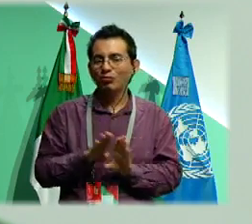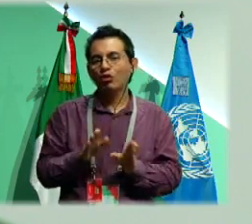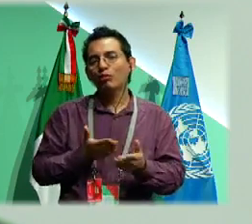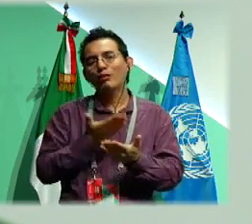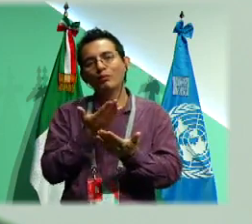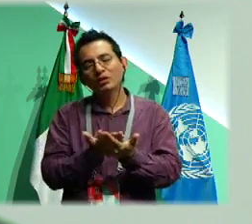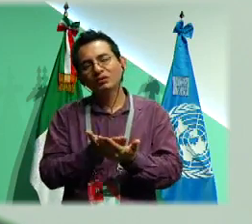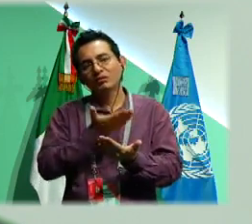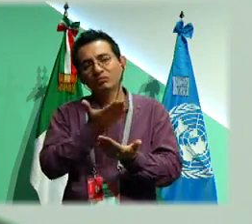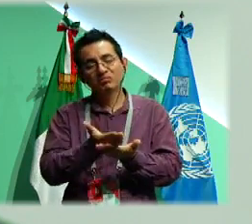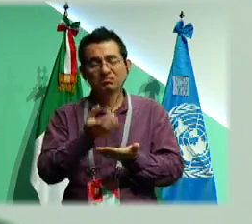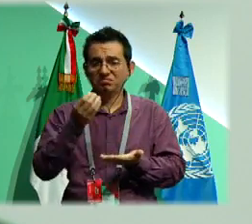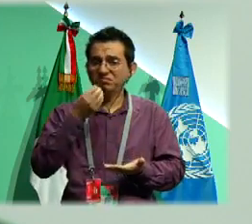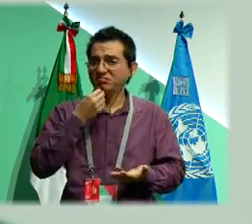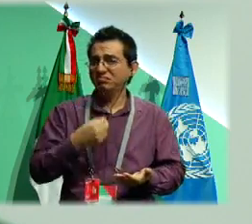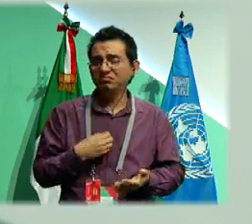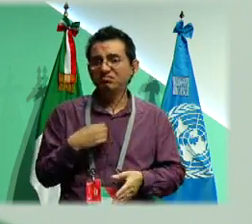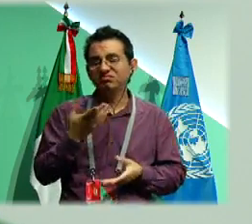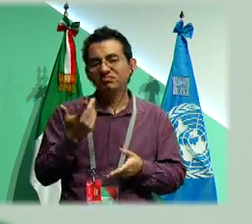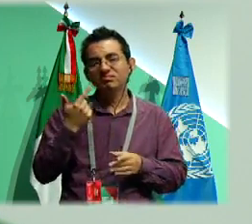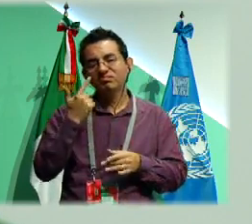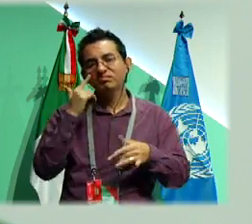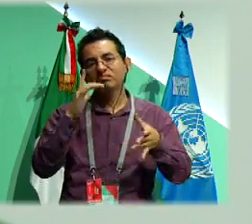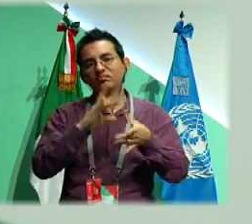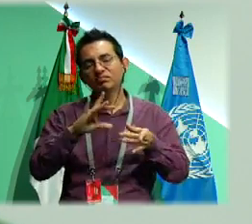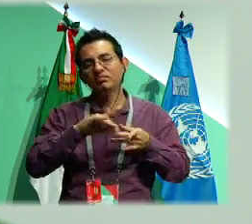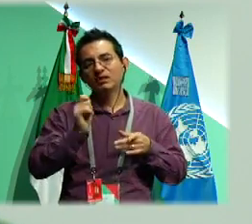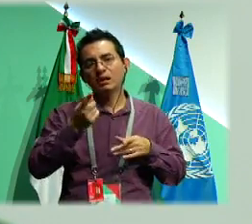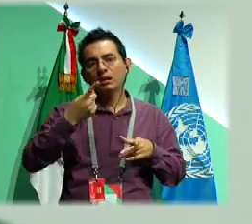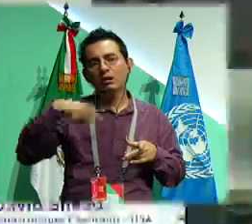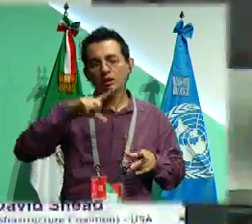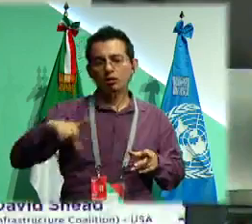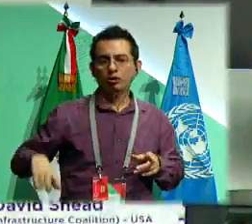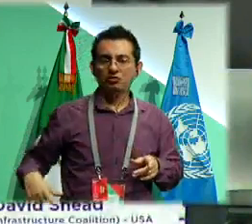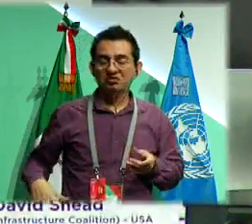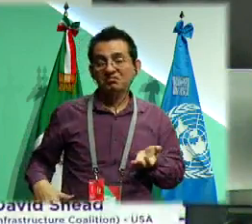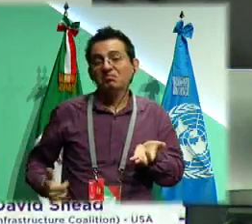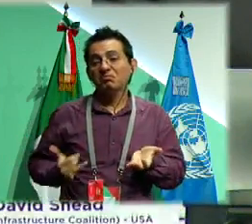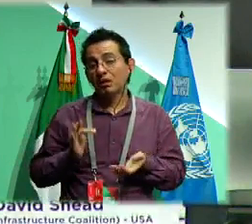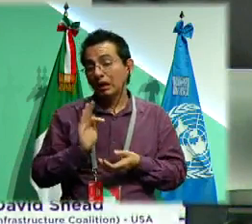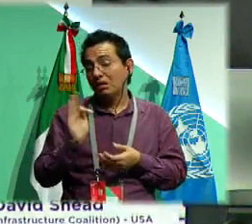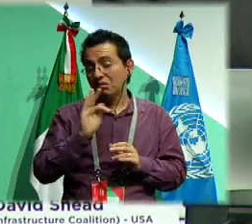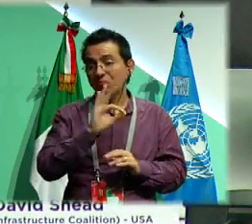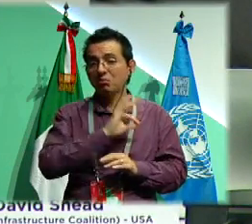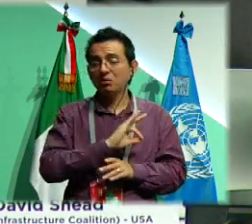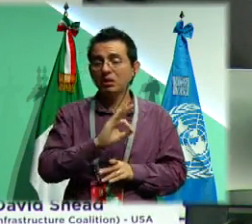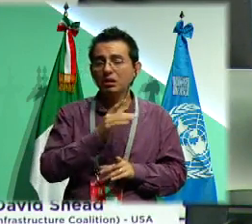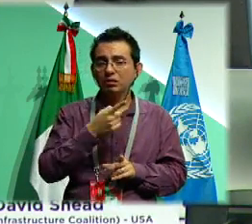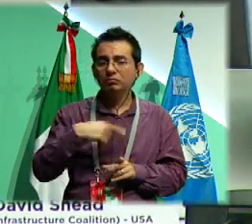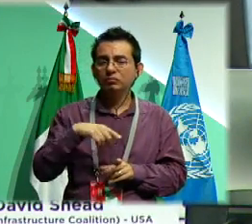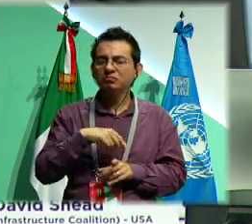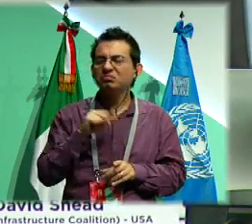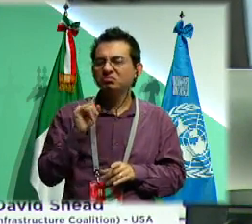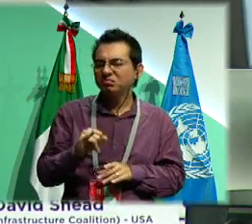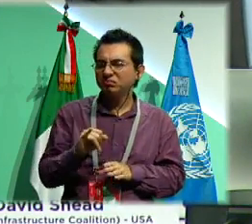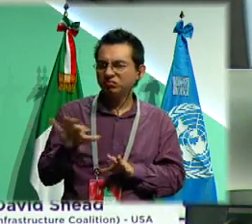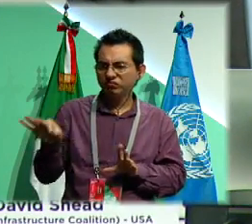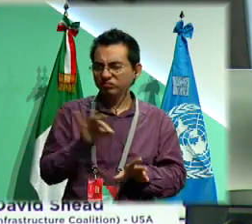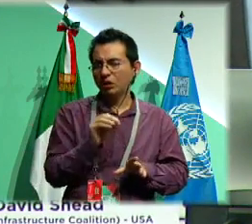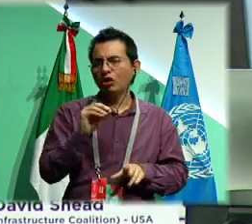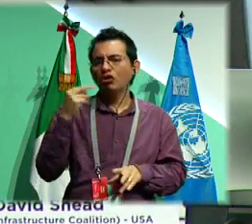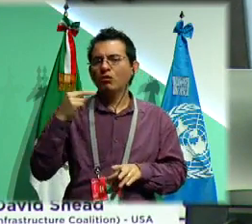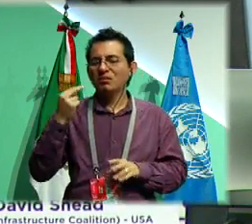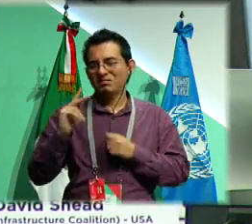les brouillons, les avant-projets des textes avant que les négociations commencent. Je crois que ce serait